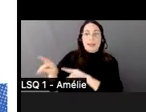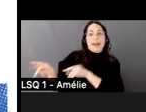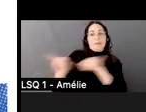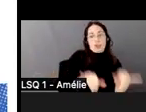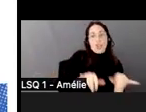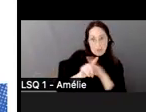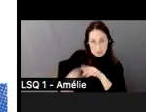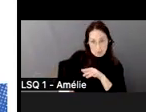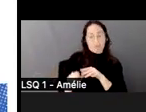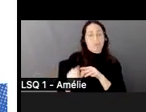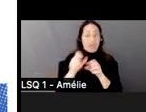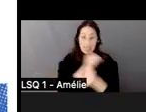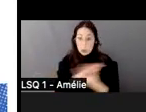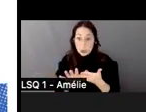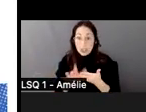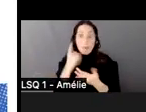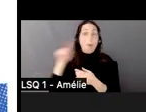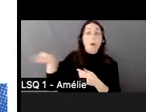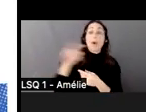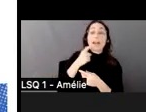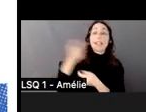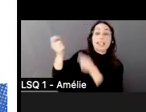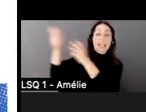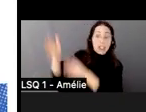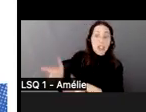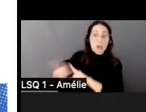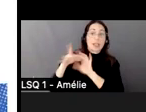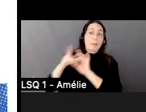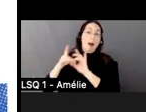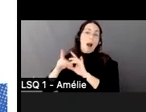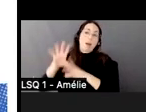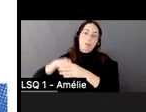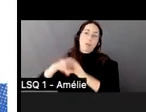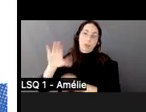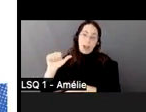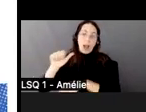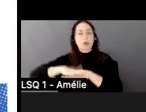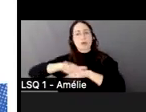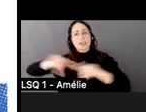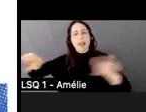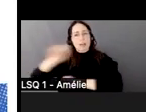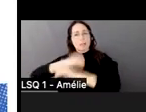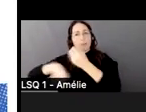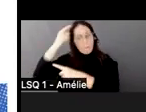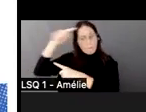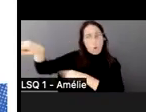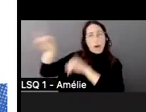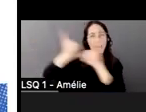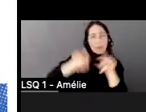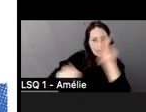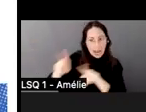gratuit pour les dirigeants et les membres du conseil d'administration des organisations au service des immigrants et des